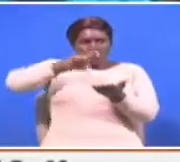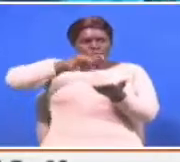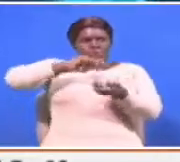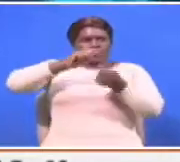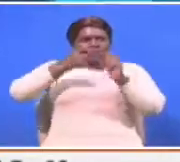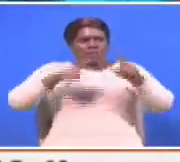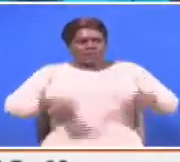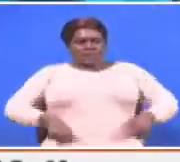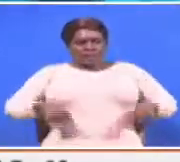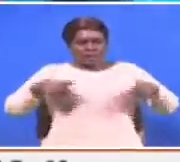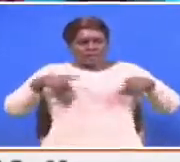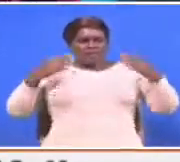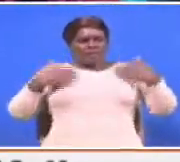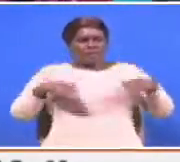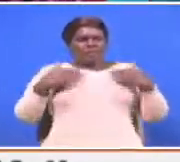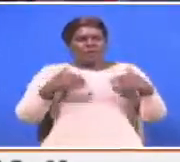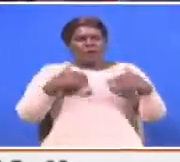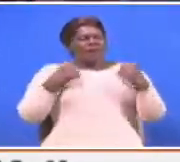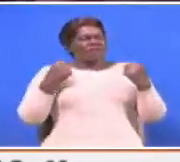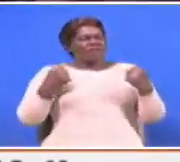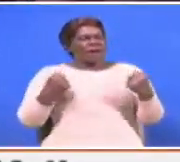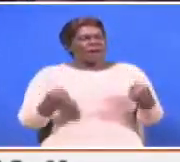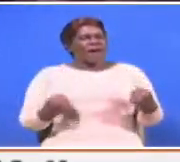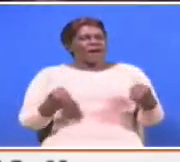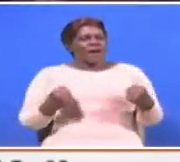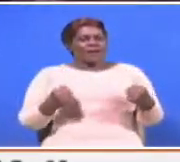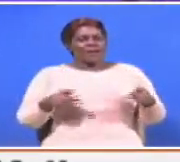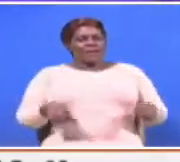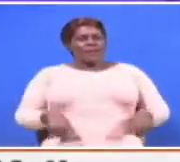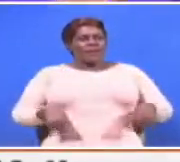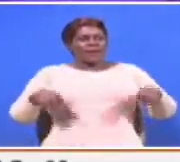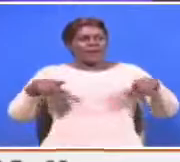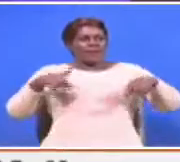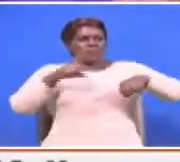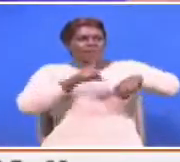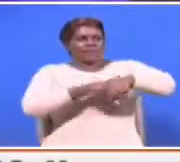kubadilisha maisha ya Kenya wanaopitia wakati mgumu.